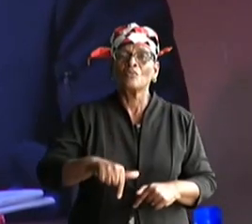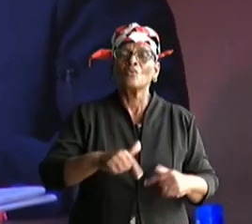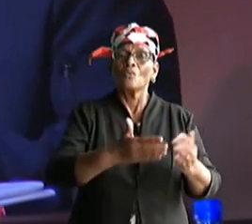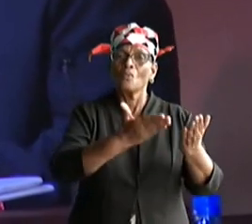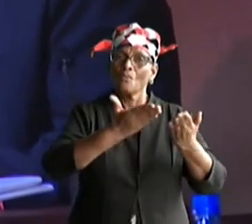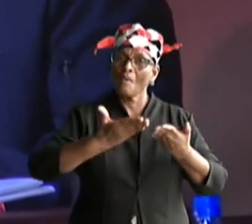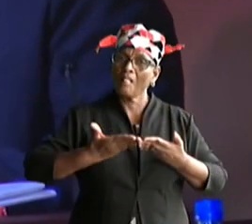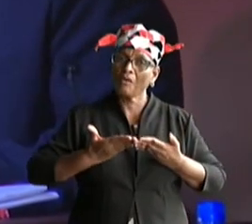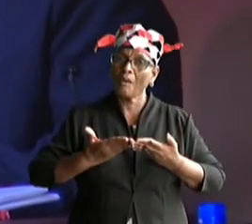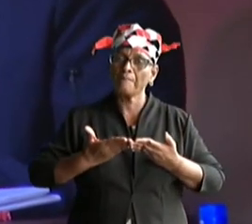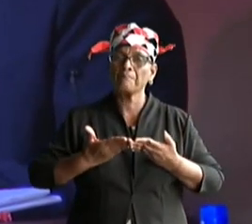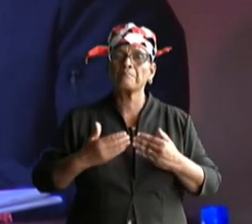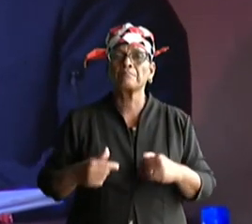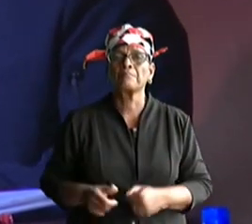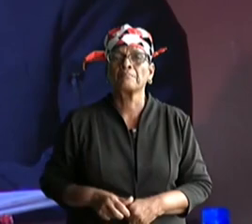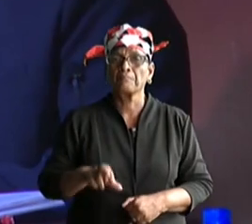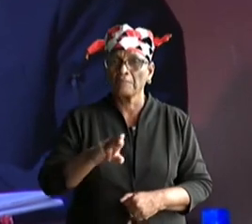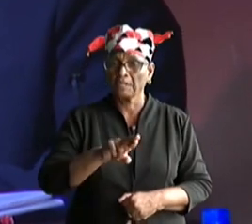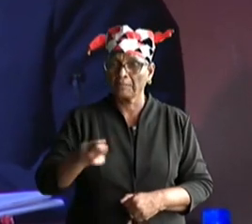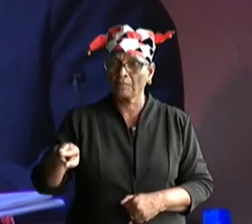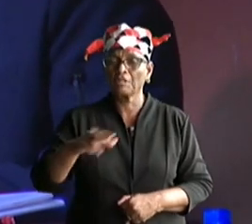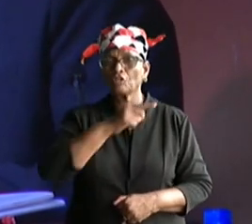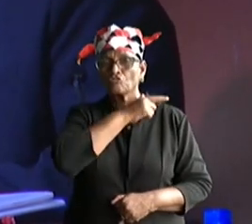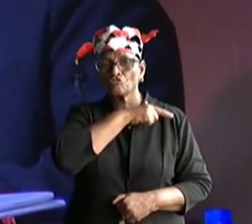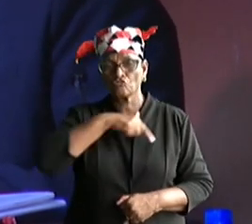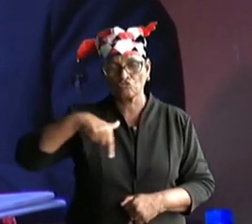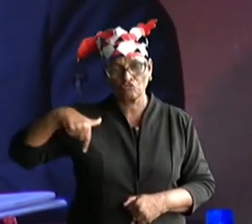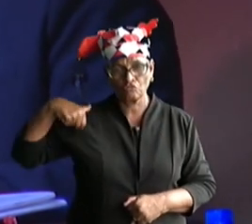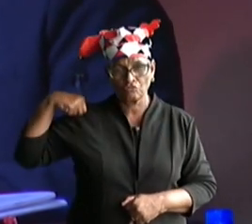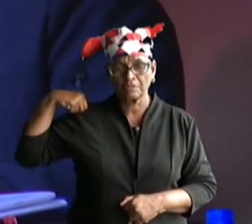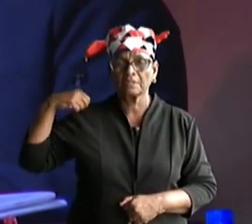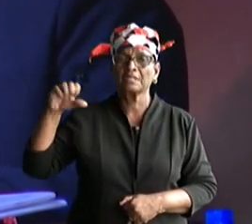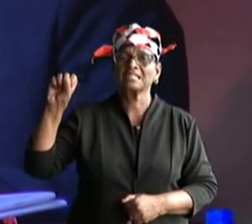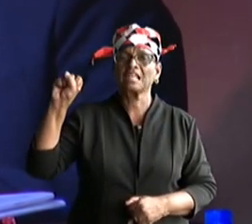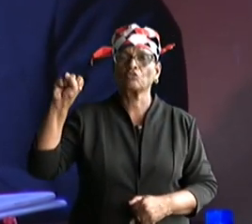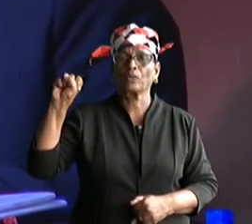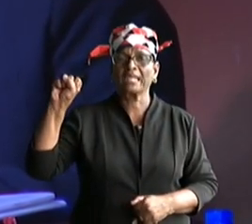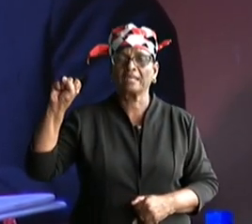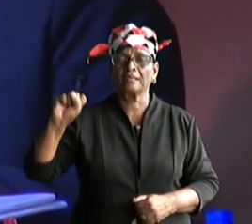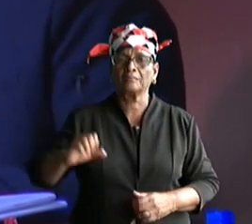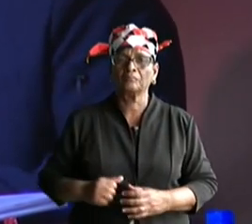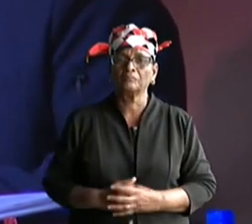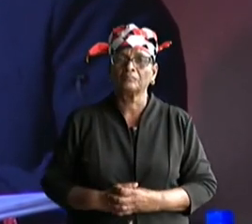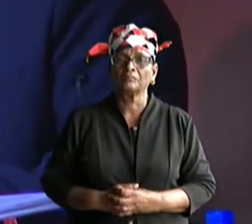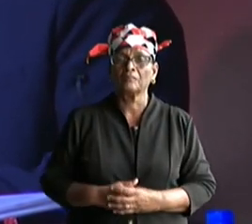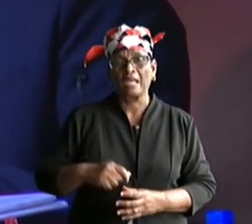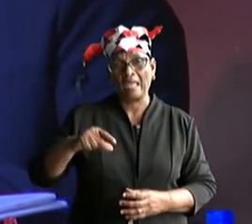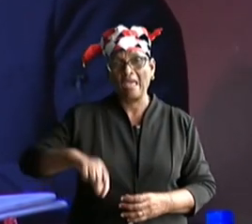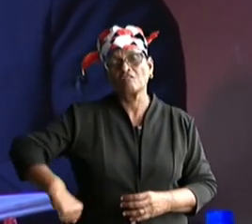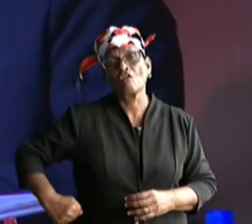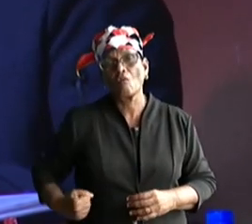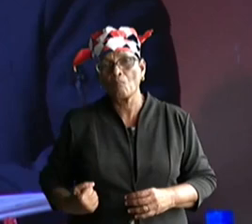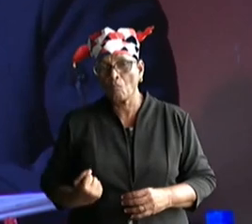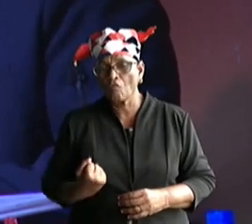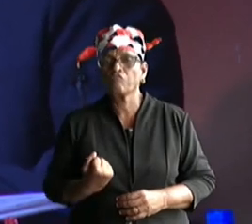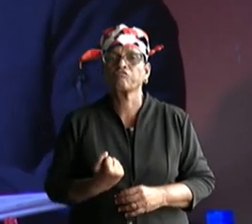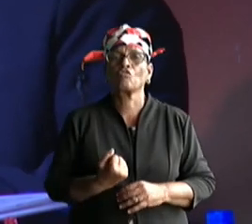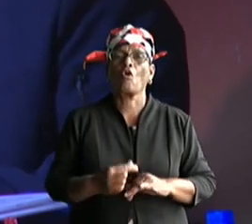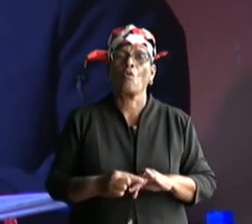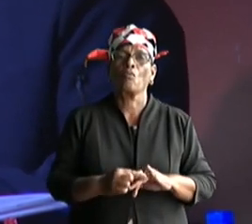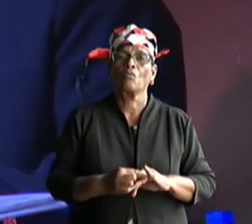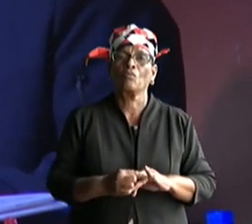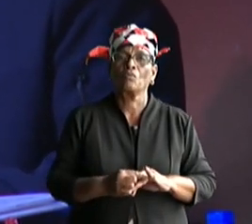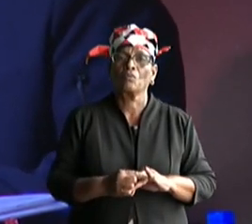de president van de Republiek Suriname, de heer Chandrika Persat Santokhi en First Lady mevrouw Santokhi,